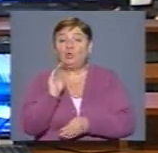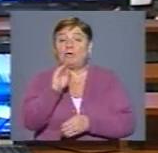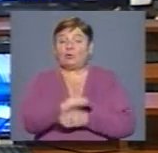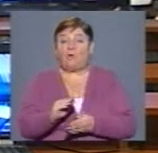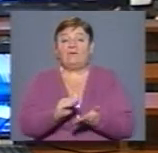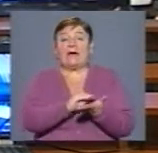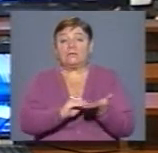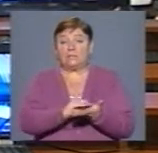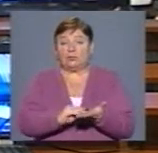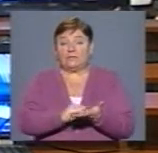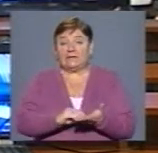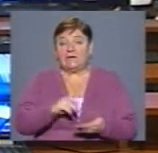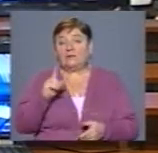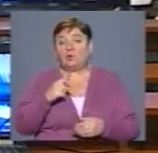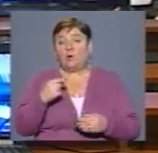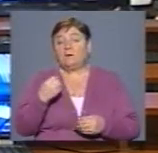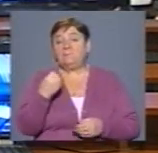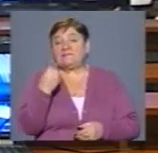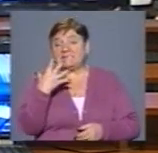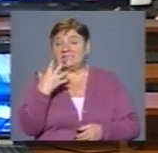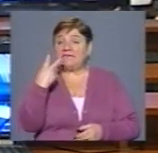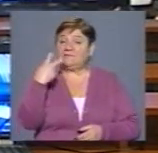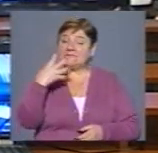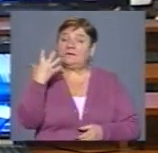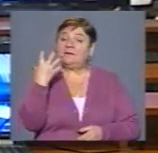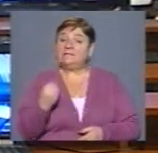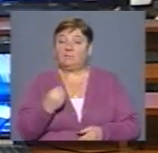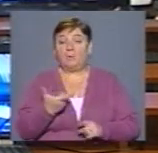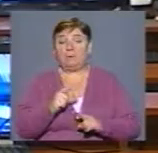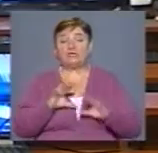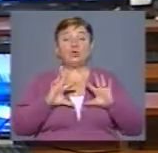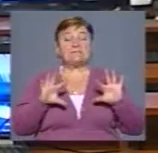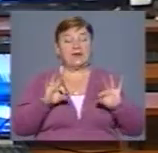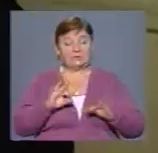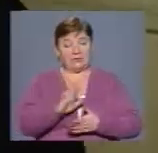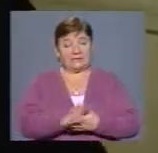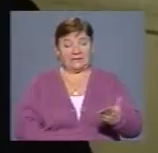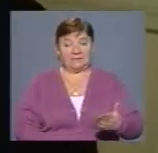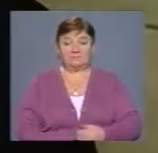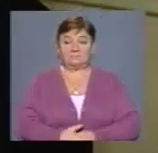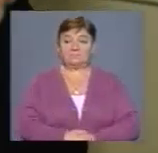вони перебуватимуть від 15 до 20 днів. Більше розкажуть мої колеги.